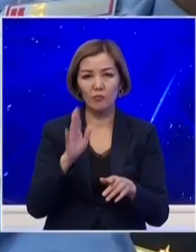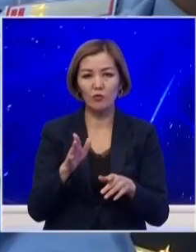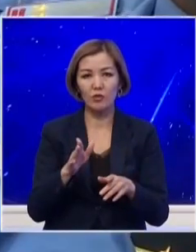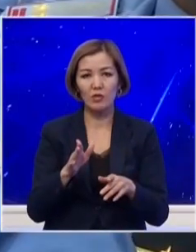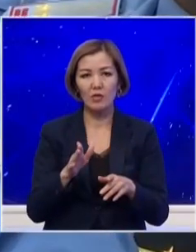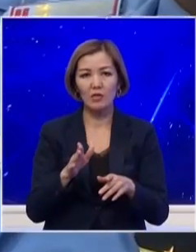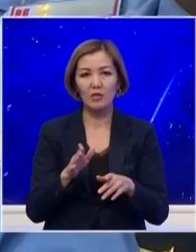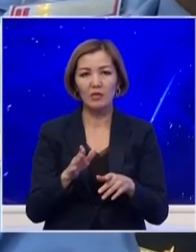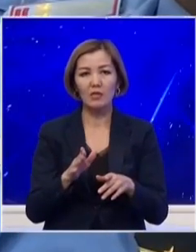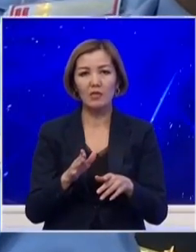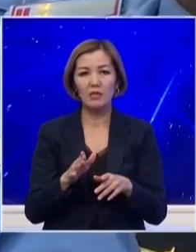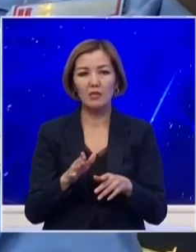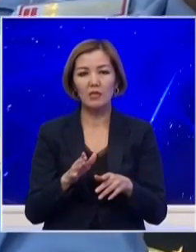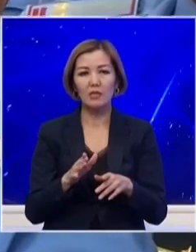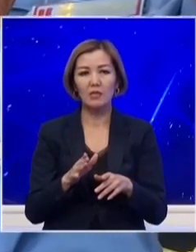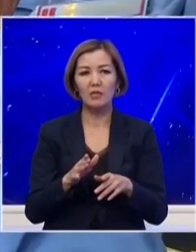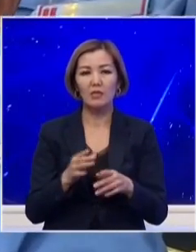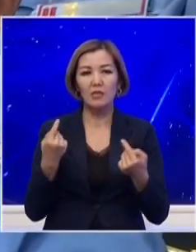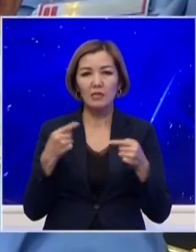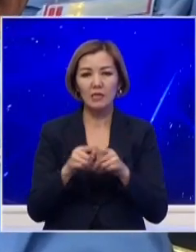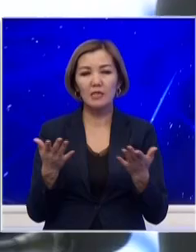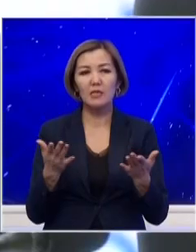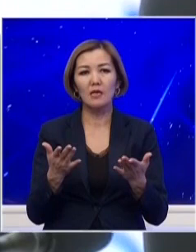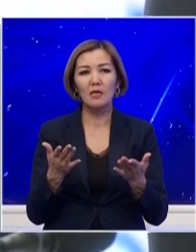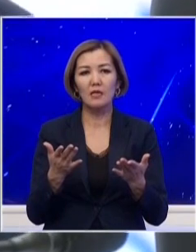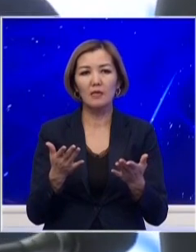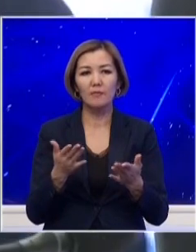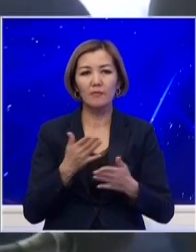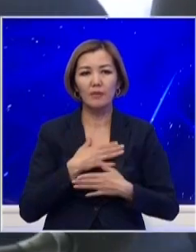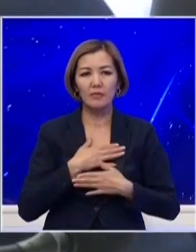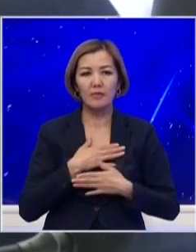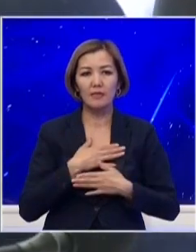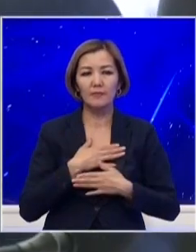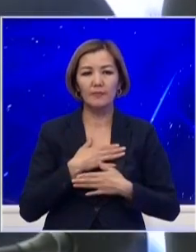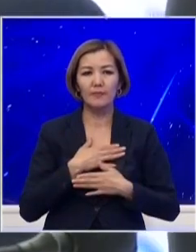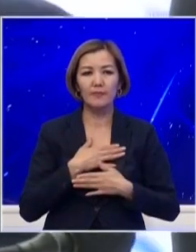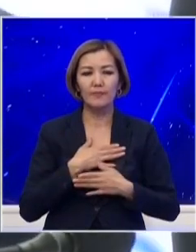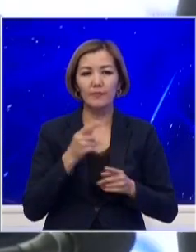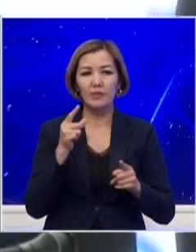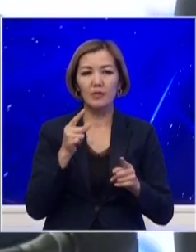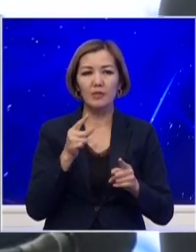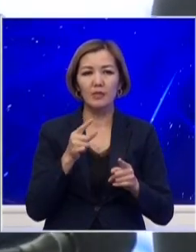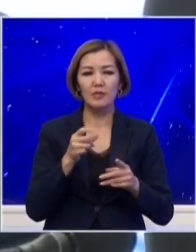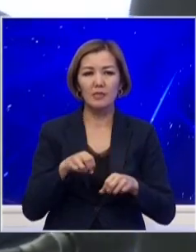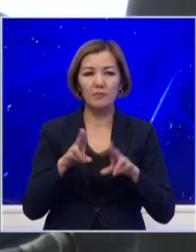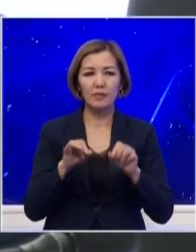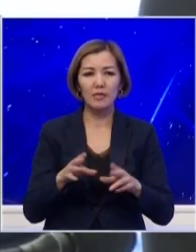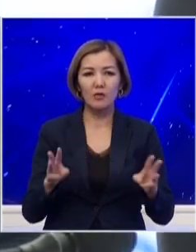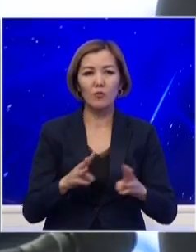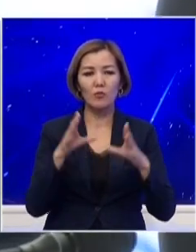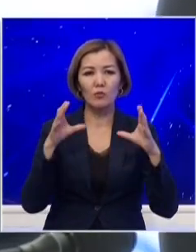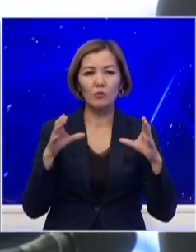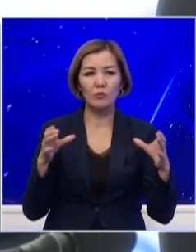Сондай 6 техника шығу техникалық деп айтылады біздің термин бойынша. Сол үлкен арнайы өрт сөндіру